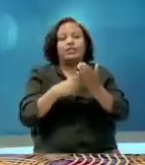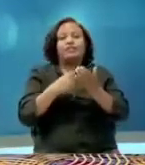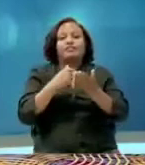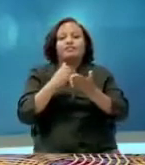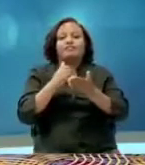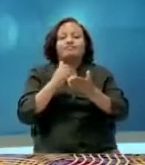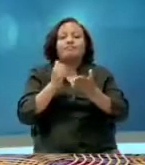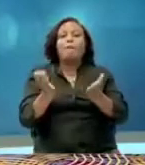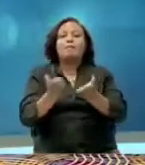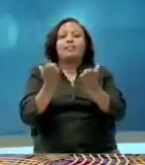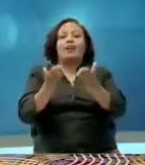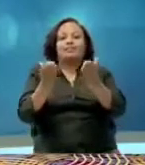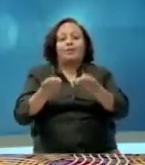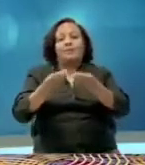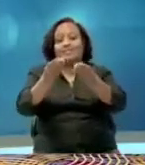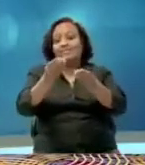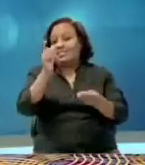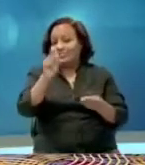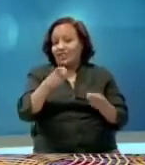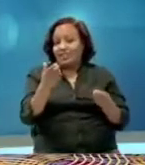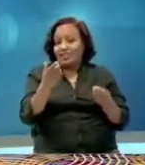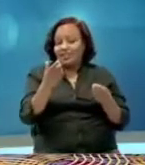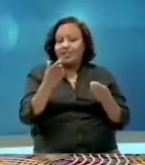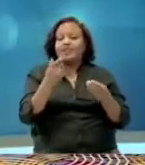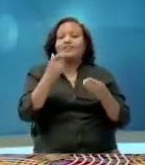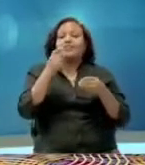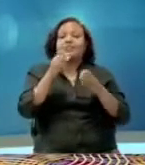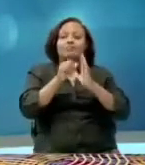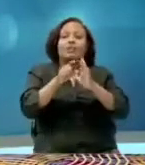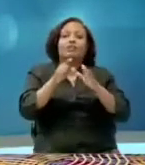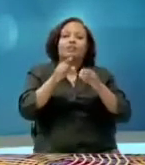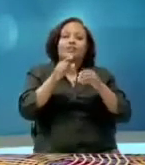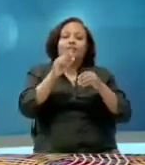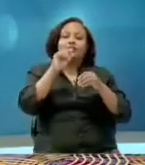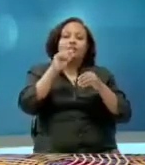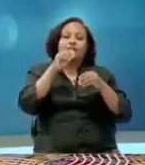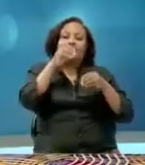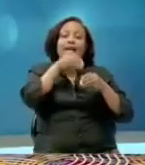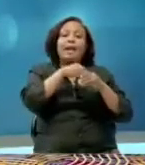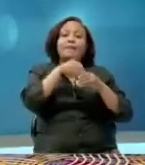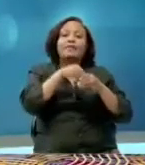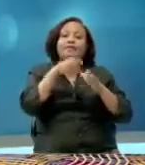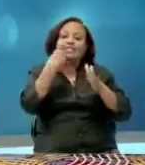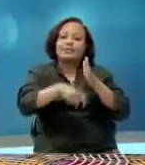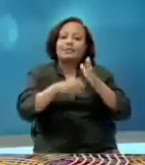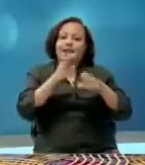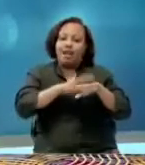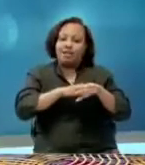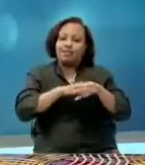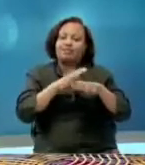መስጠት ያስፈልጋልኝ የኢንካም ታክስ ላይ ቅናሽ ወይም መተው ሙሉ በሙሉ ማድረግ ያስፈልጋል